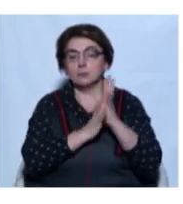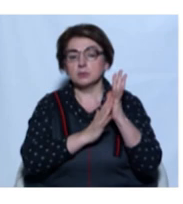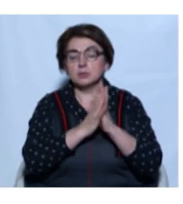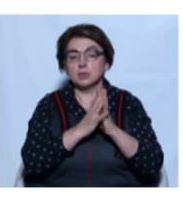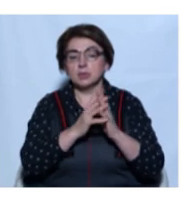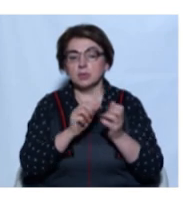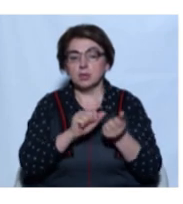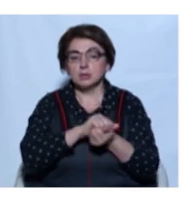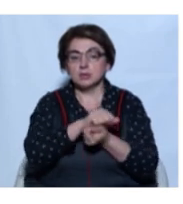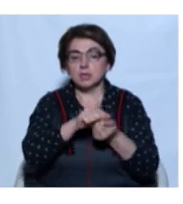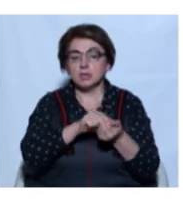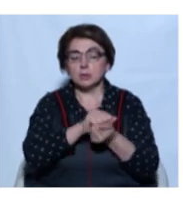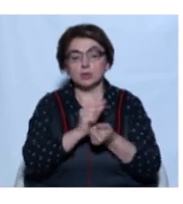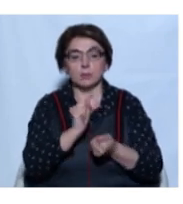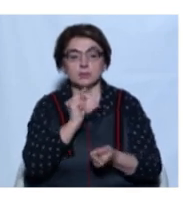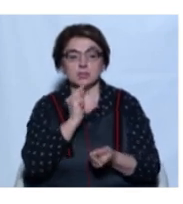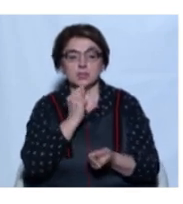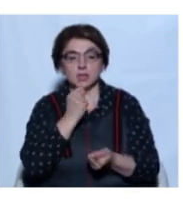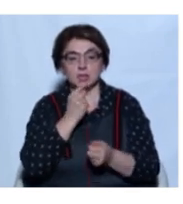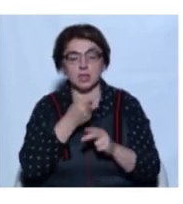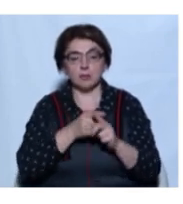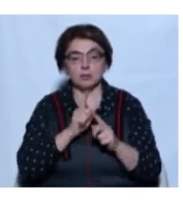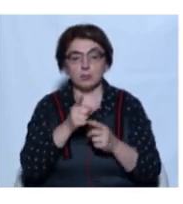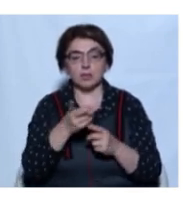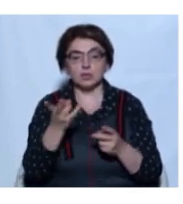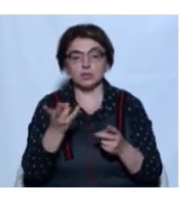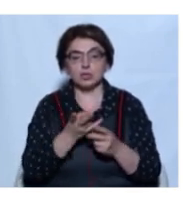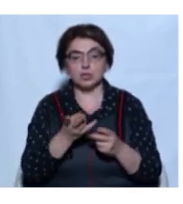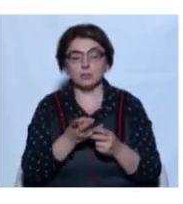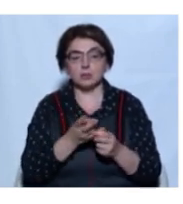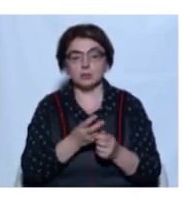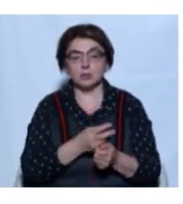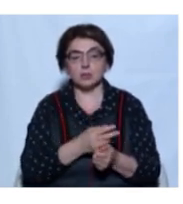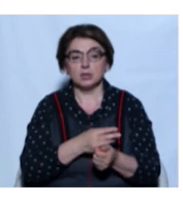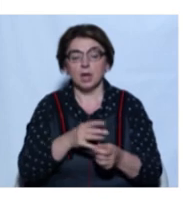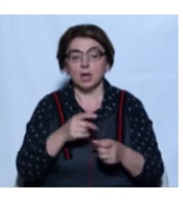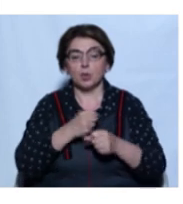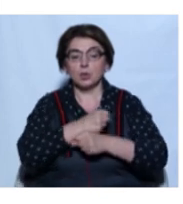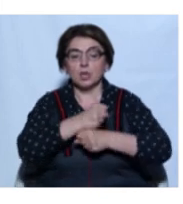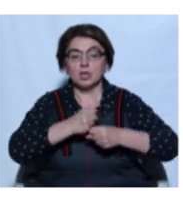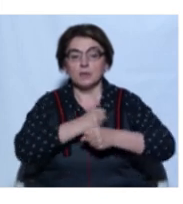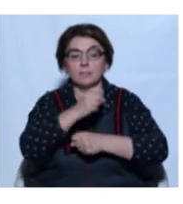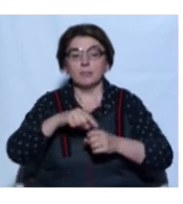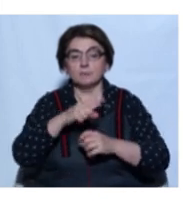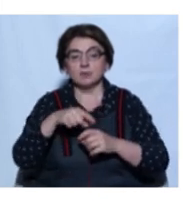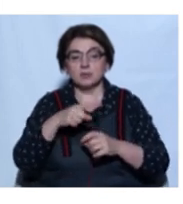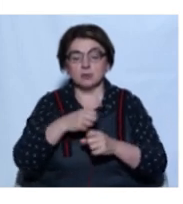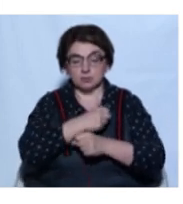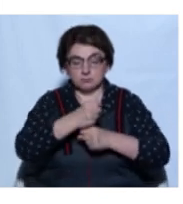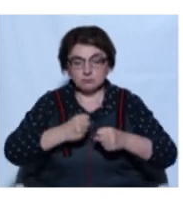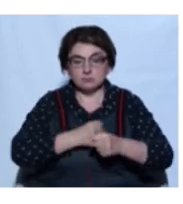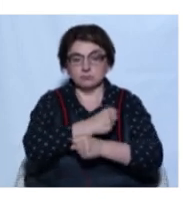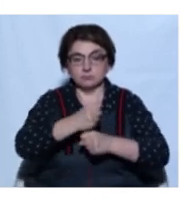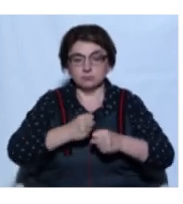ძნელი დასამუშავებელია და ამიტომ მას, აი როგორც წისქვილის ქვები ეხახუნება ერთმანეთს,